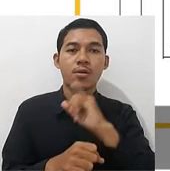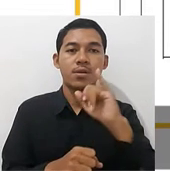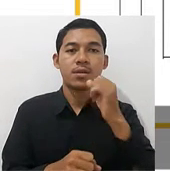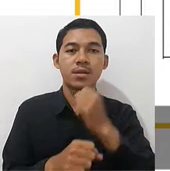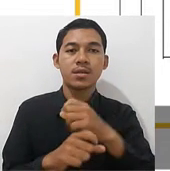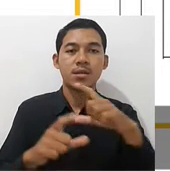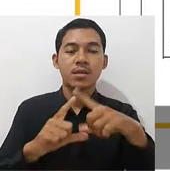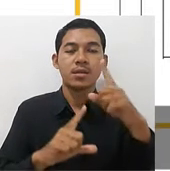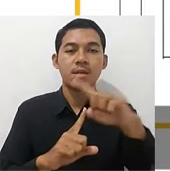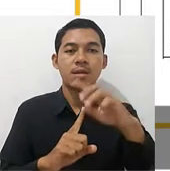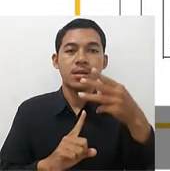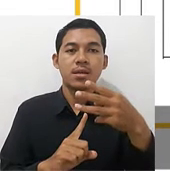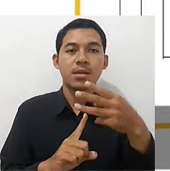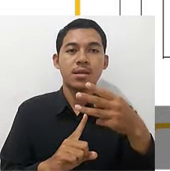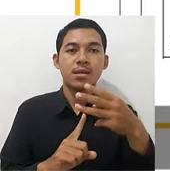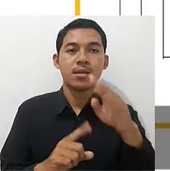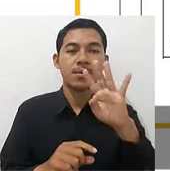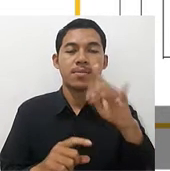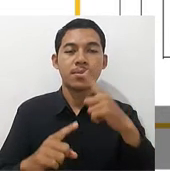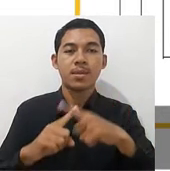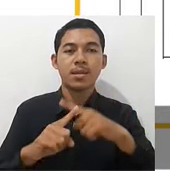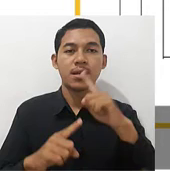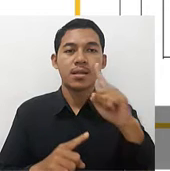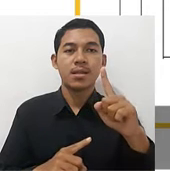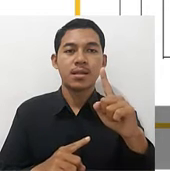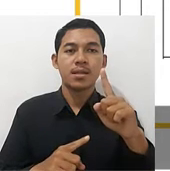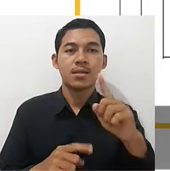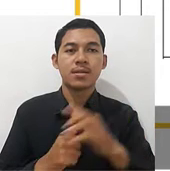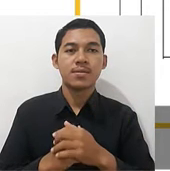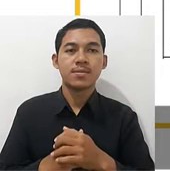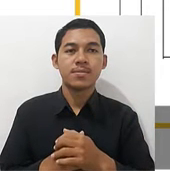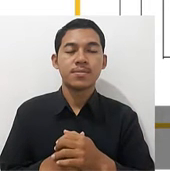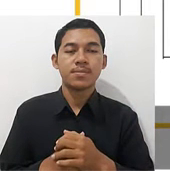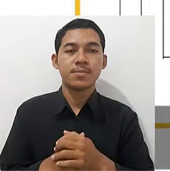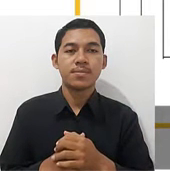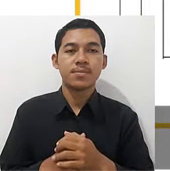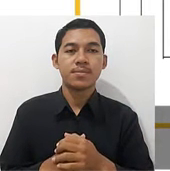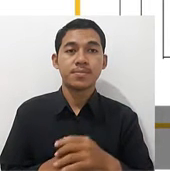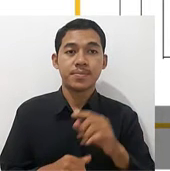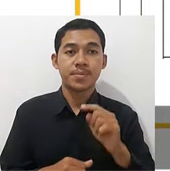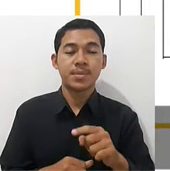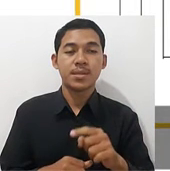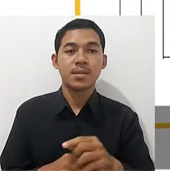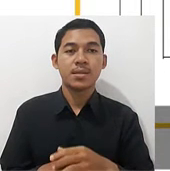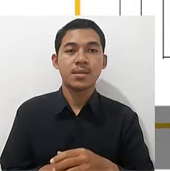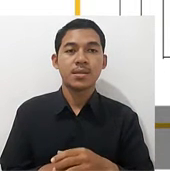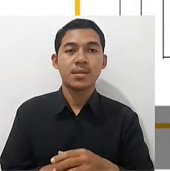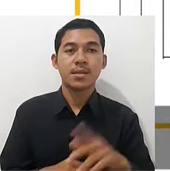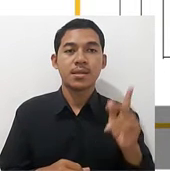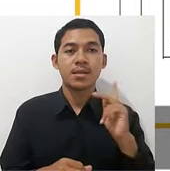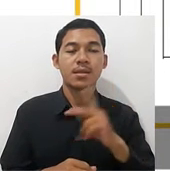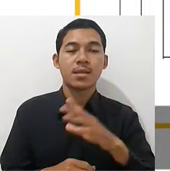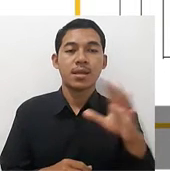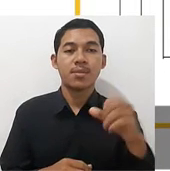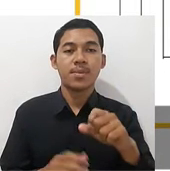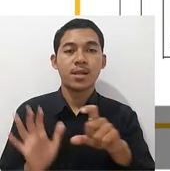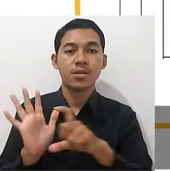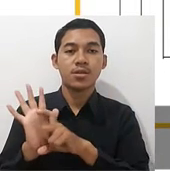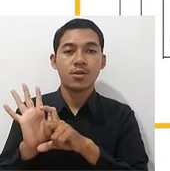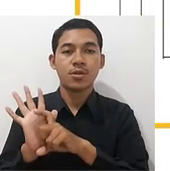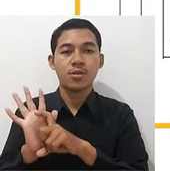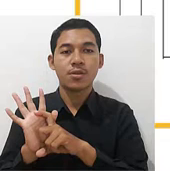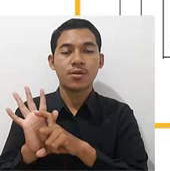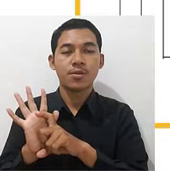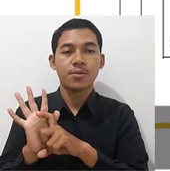tabelnya dari si multiplexer 4 kali 1 ini atau 4 WAM. Nah, di sini ya, di sini kita ambil contoh